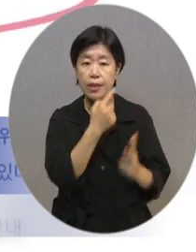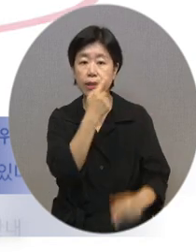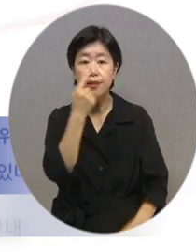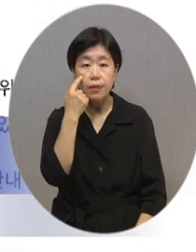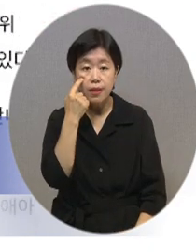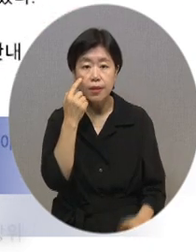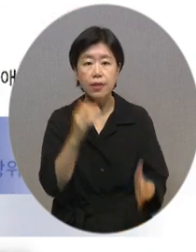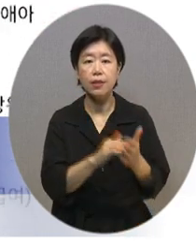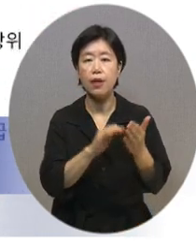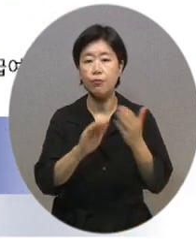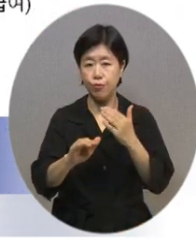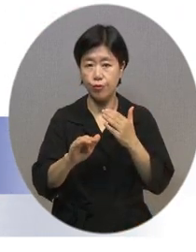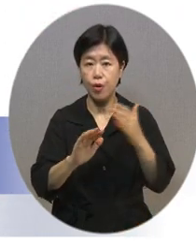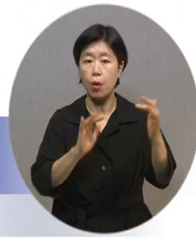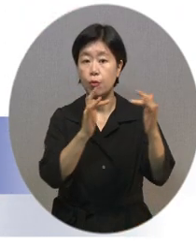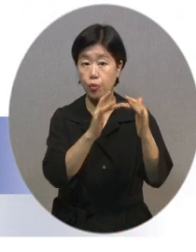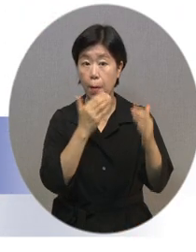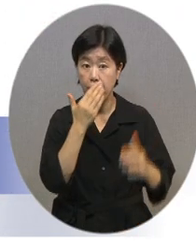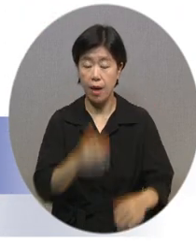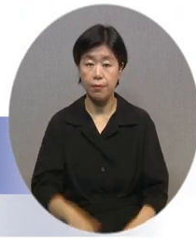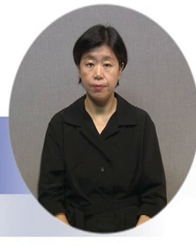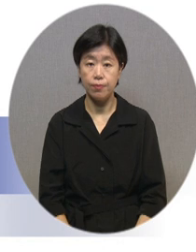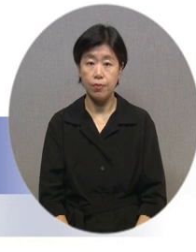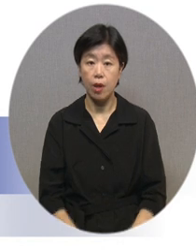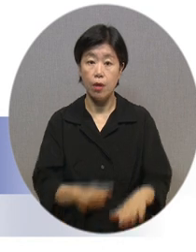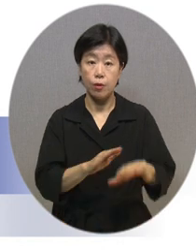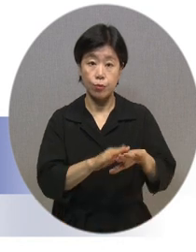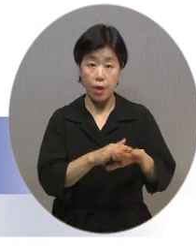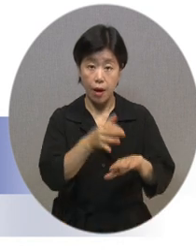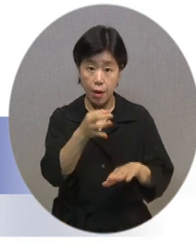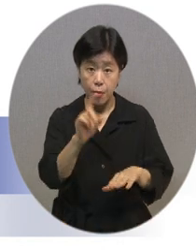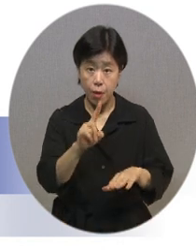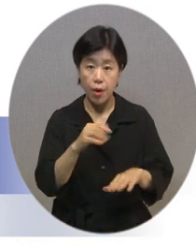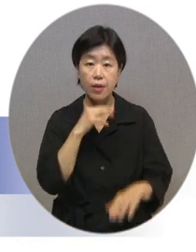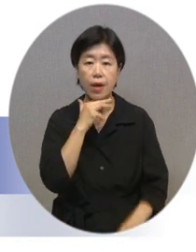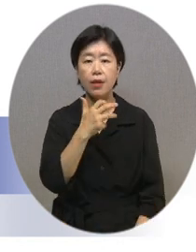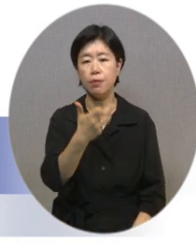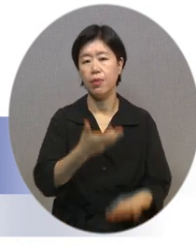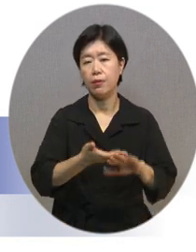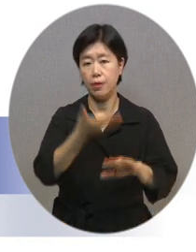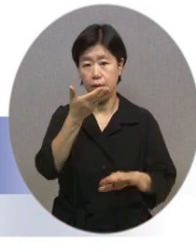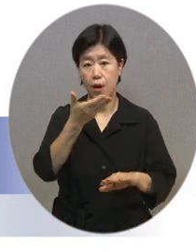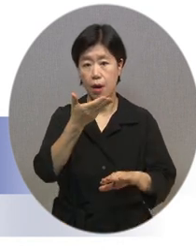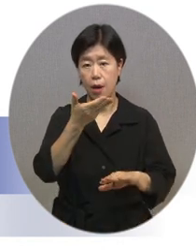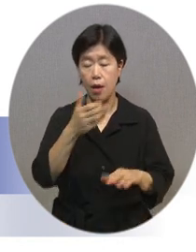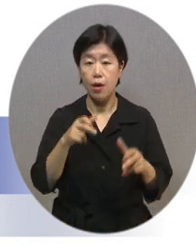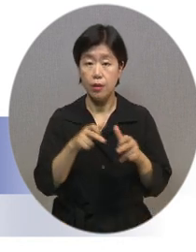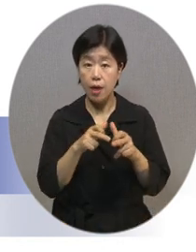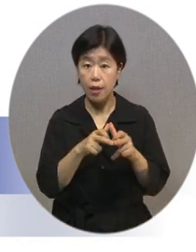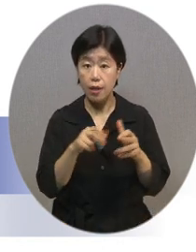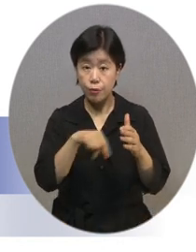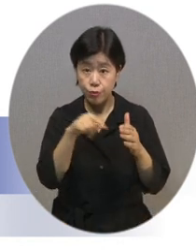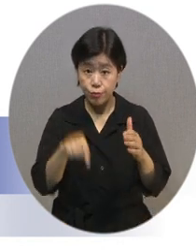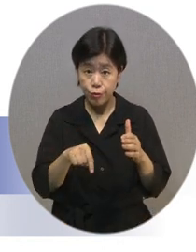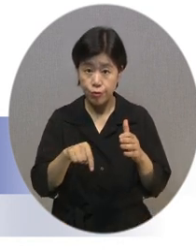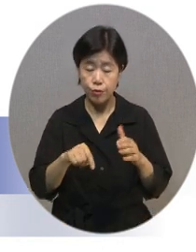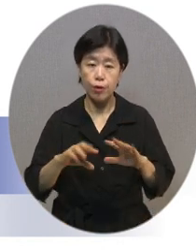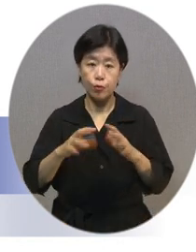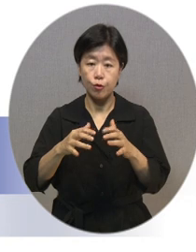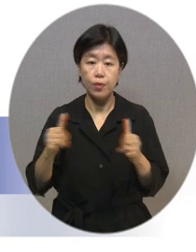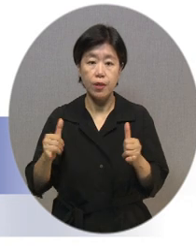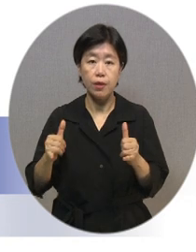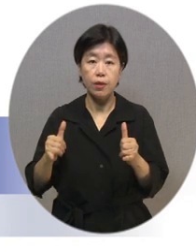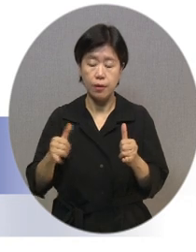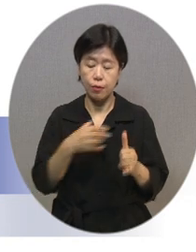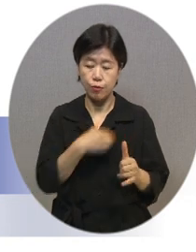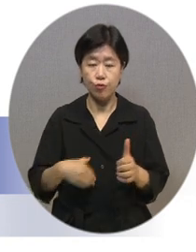후 가능합니다 한편 장애수당은 18세 이상 경증 장애인 중 국민 기초생활보장 수급자